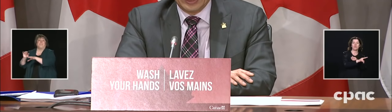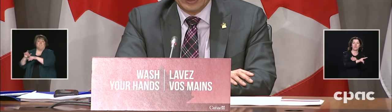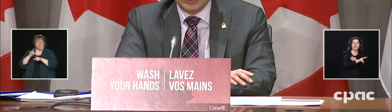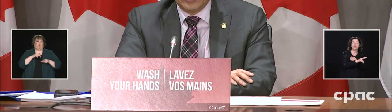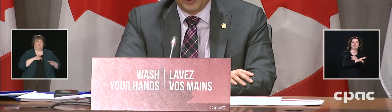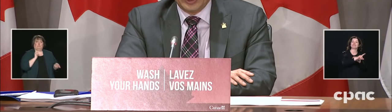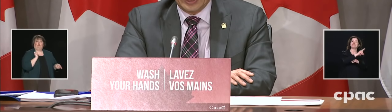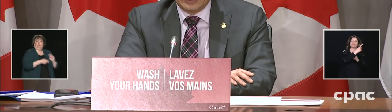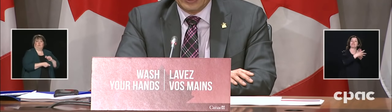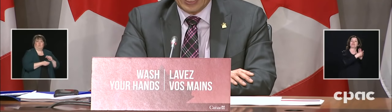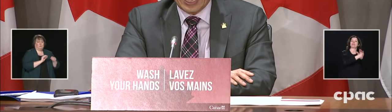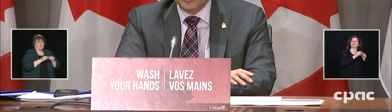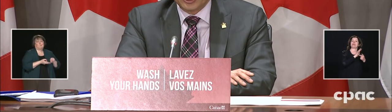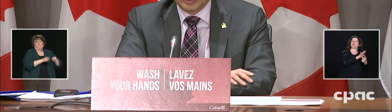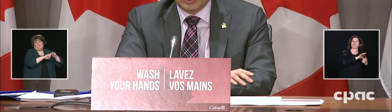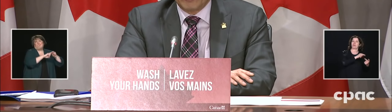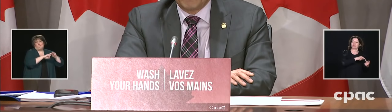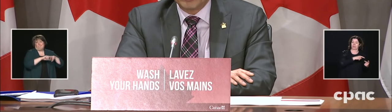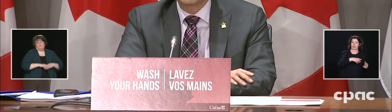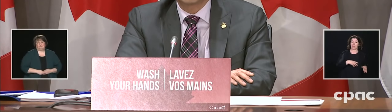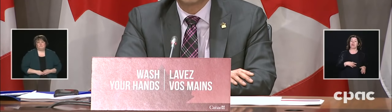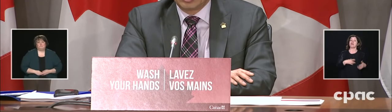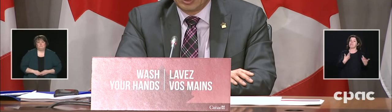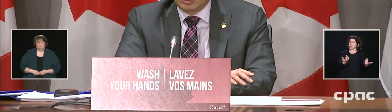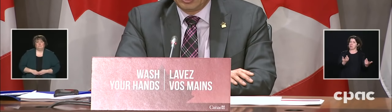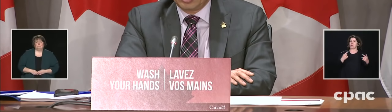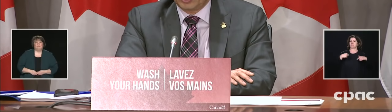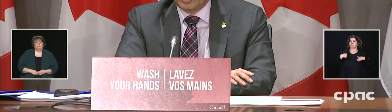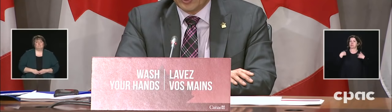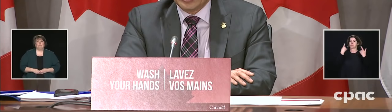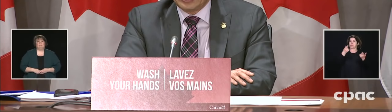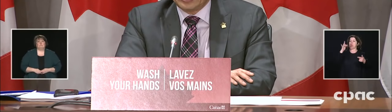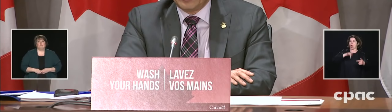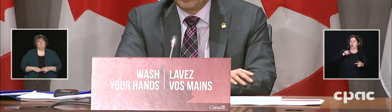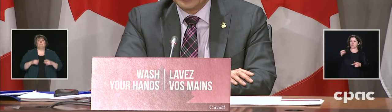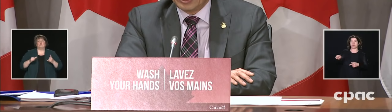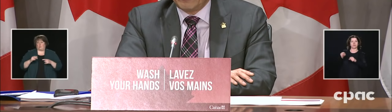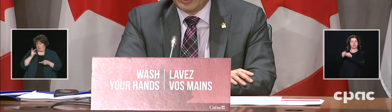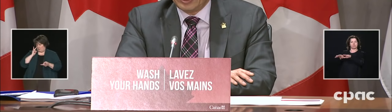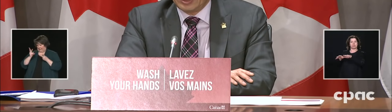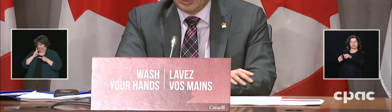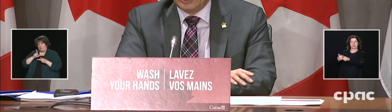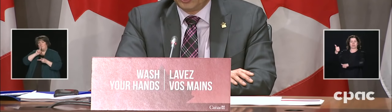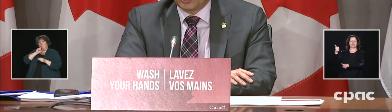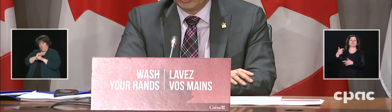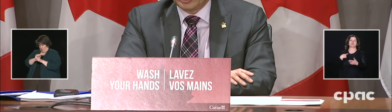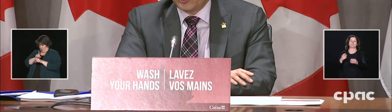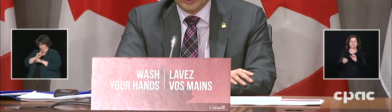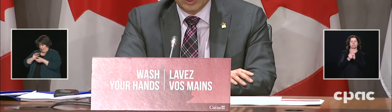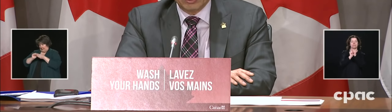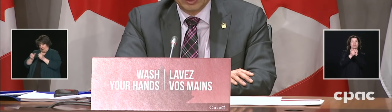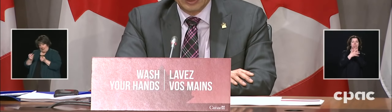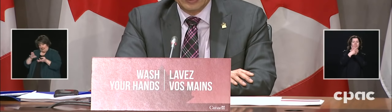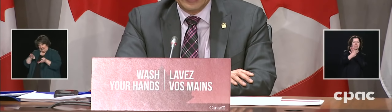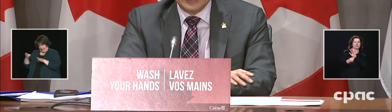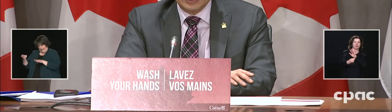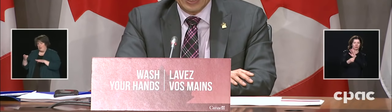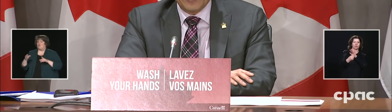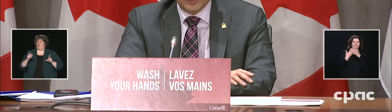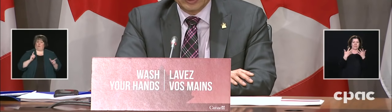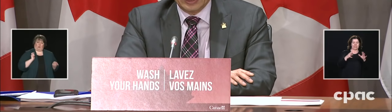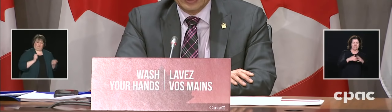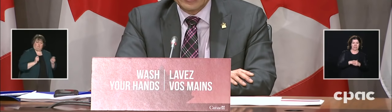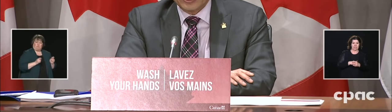Le modèle a depuis été ajusté en fonction de taux de mortalité plus élevés et nous continuerons